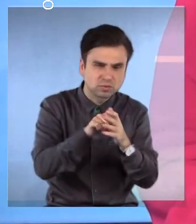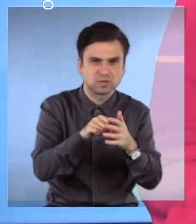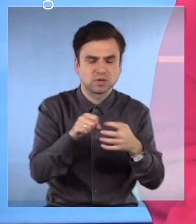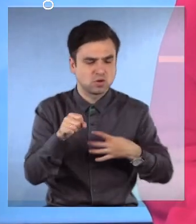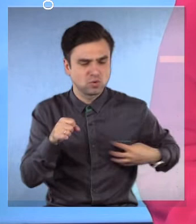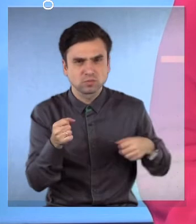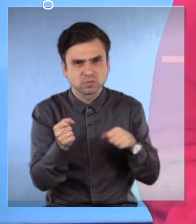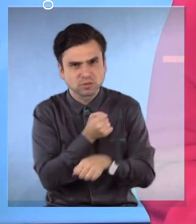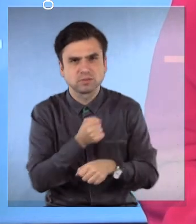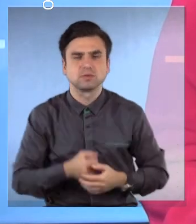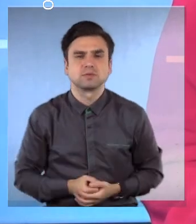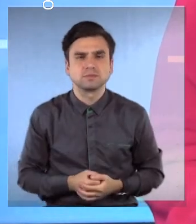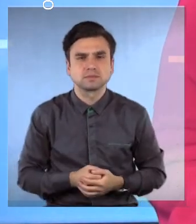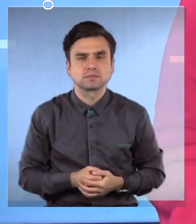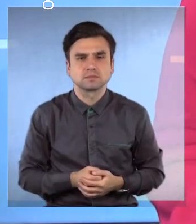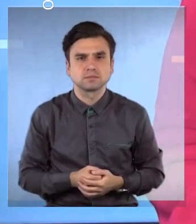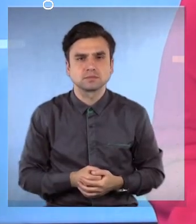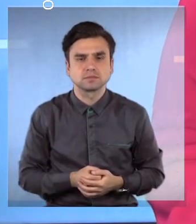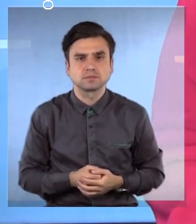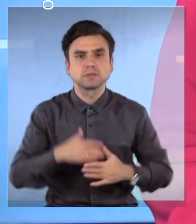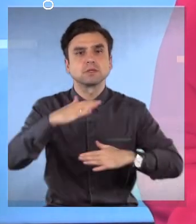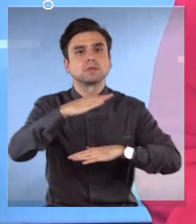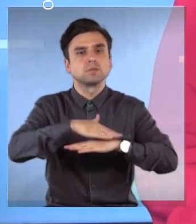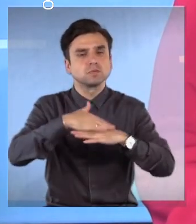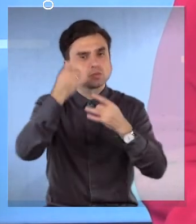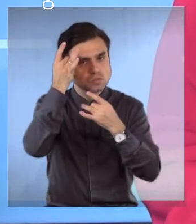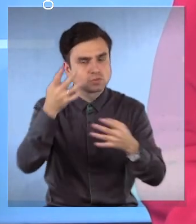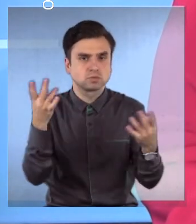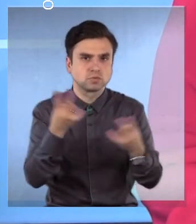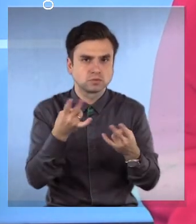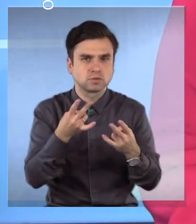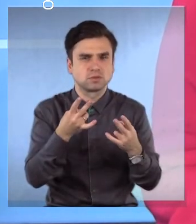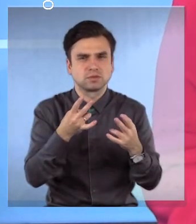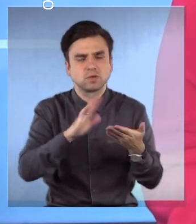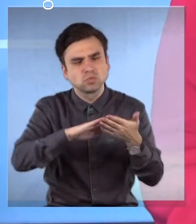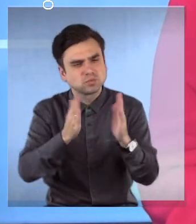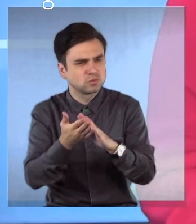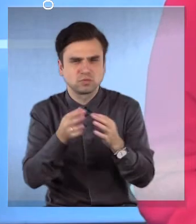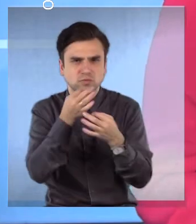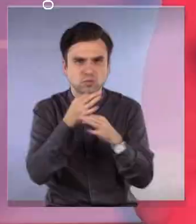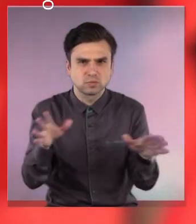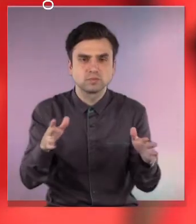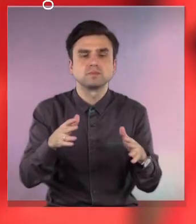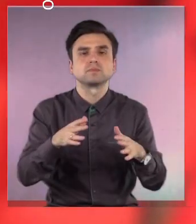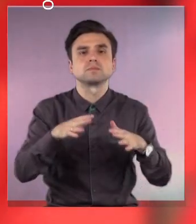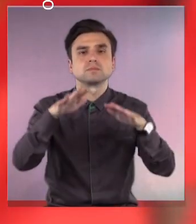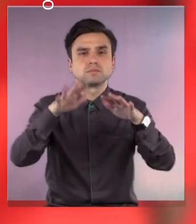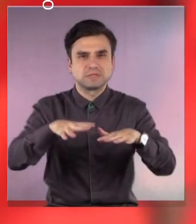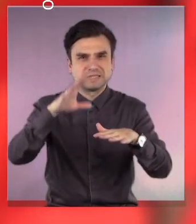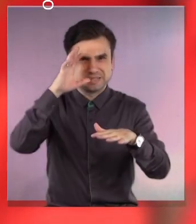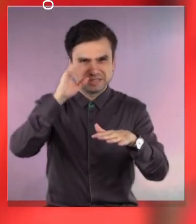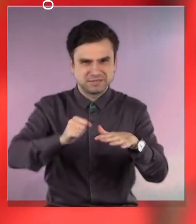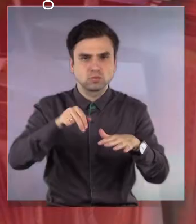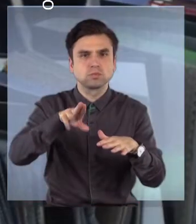Етикет на всі випадки життя. 13 листопада на базі Криворізького навчально-виробничого центру провели майстер-класи у так